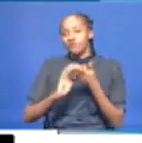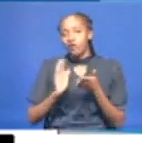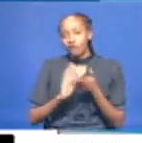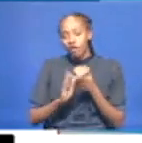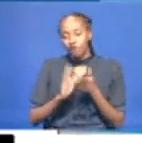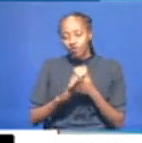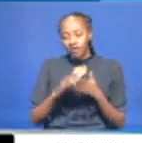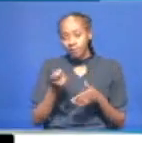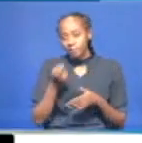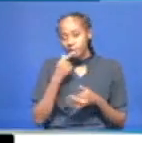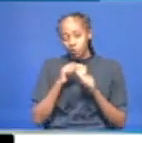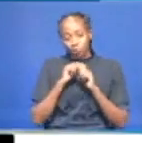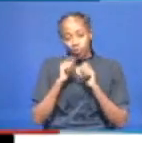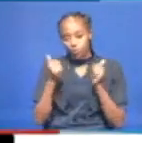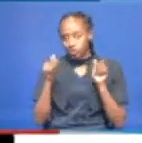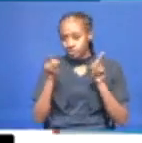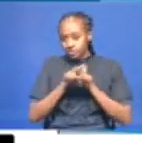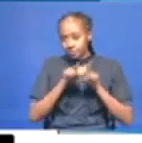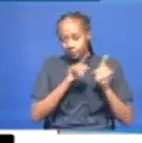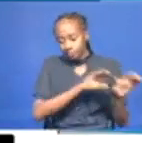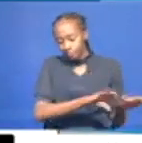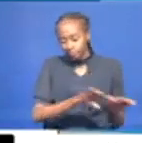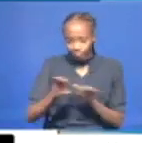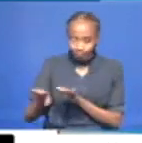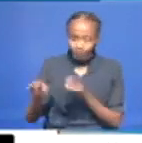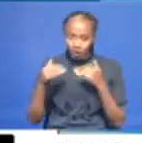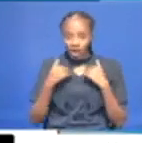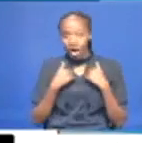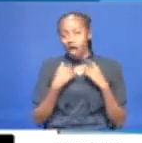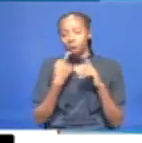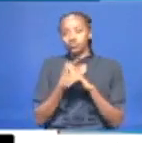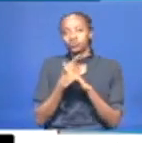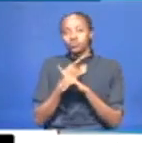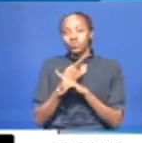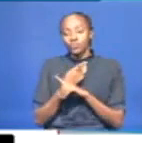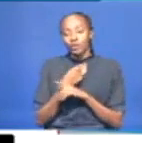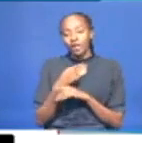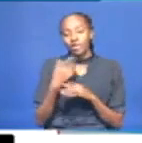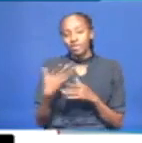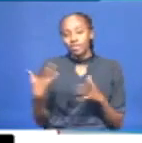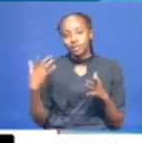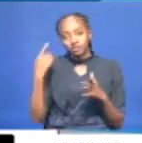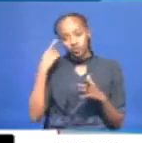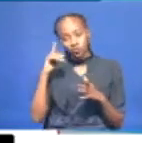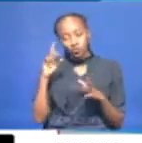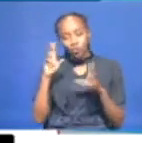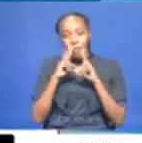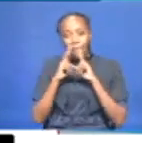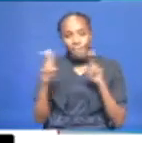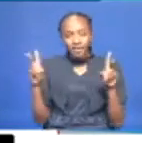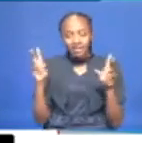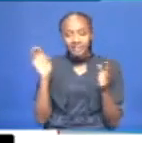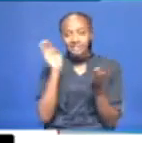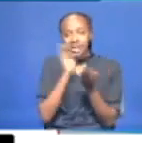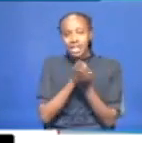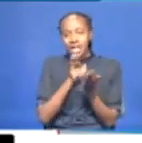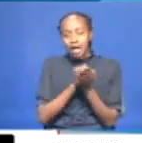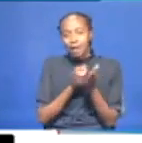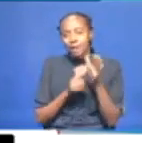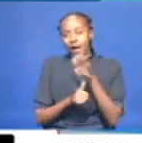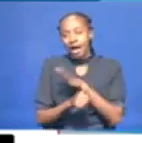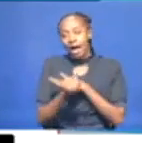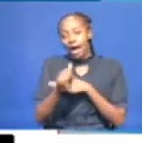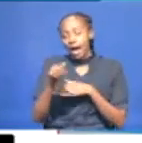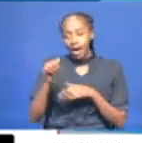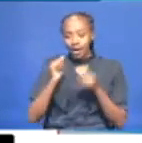Tuangazie taarifa nyingine sasa, ambapo Kenya imesifiwa kwa juhudi zake katika kuhifadhi amani kwa kutumia wanajeshi wake chini ya mpango wa Umoja